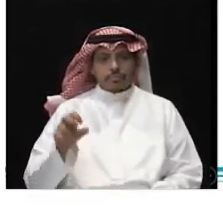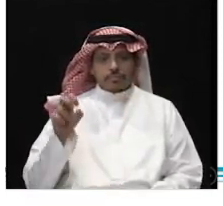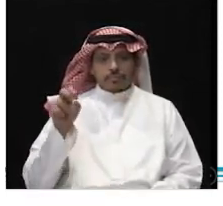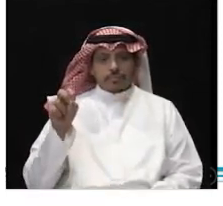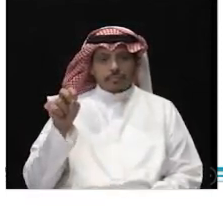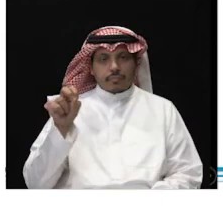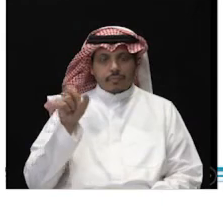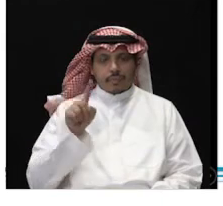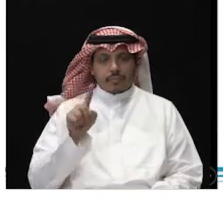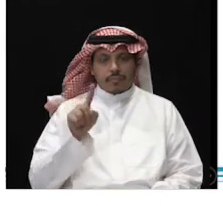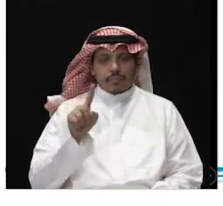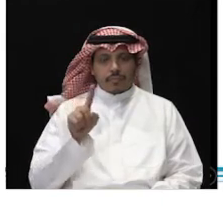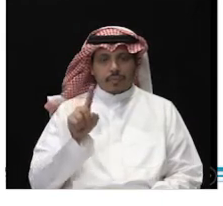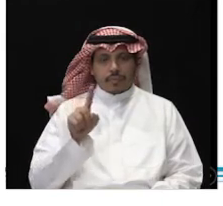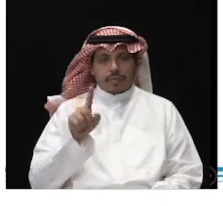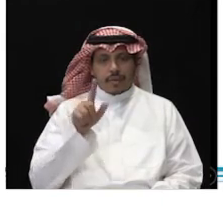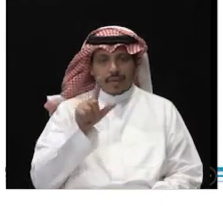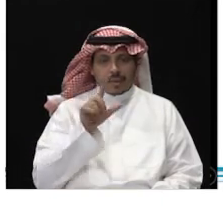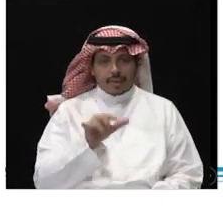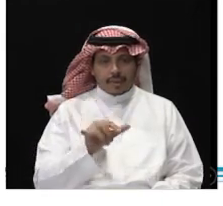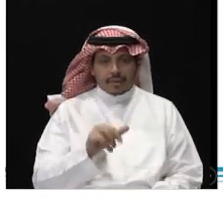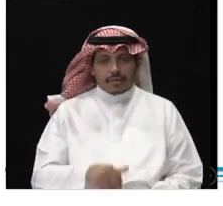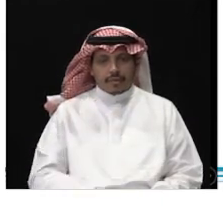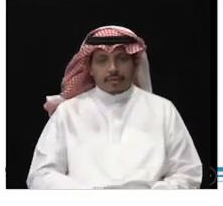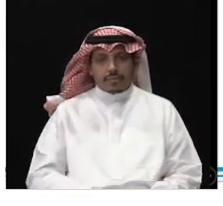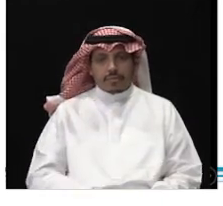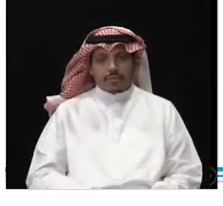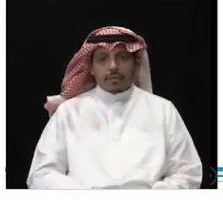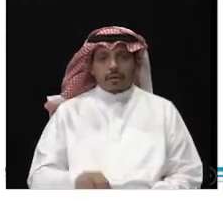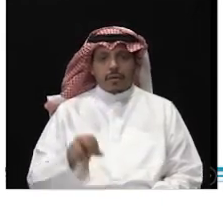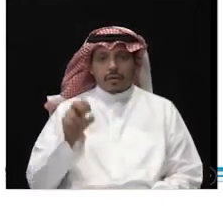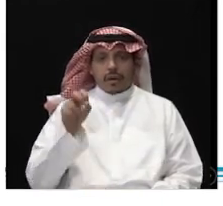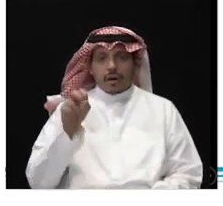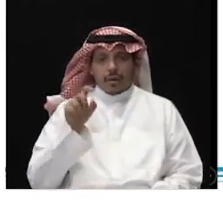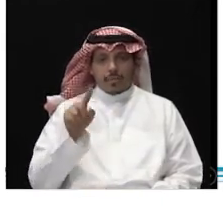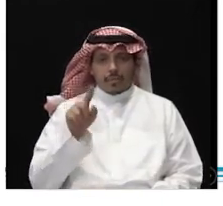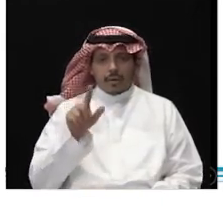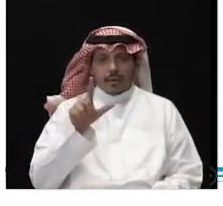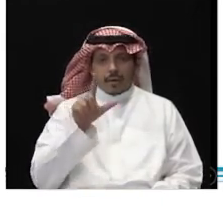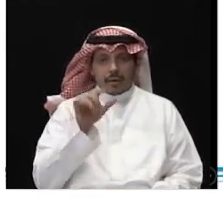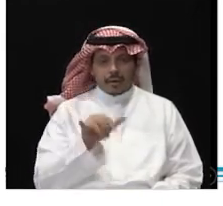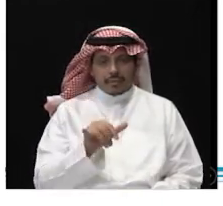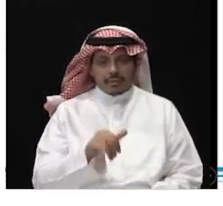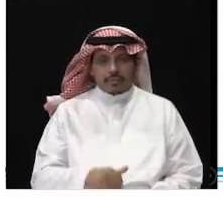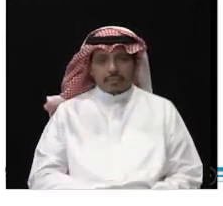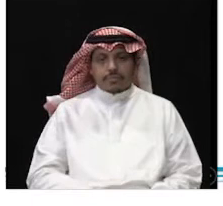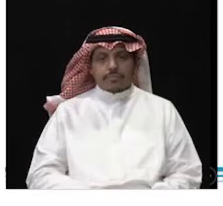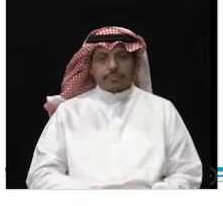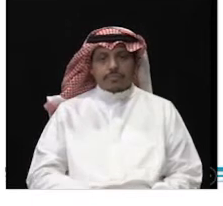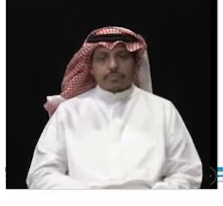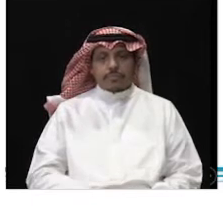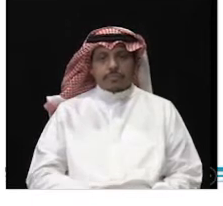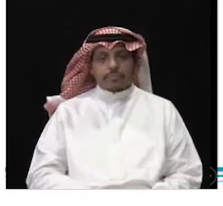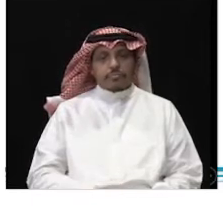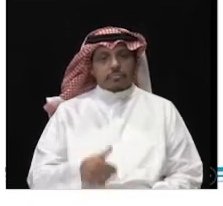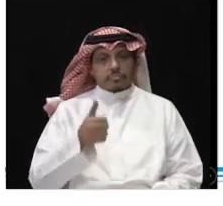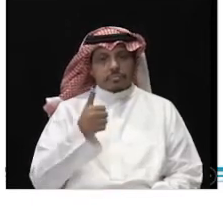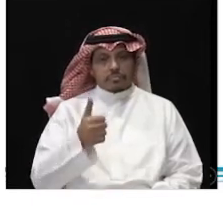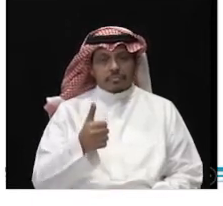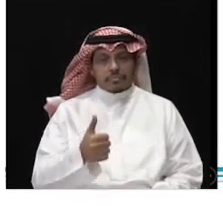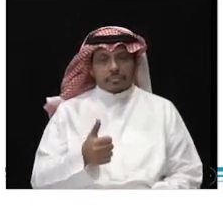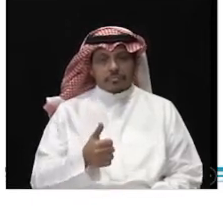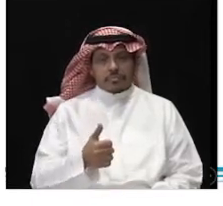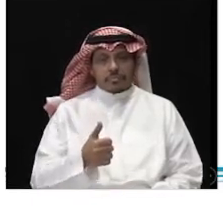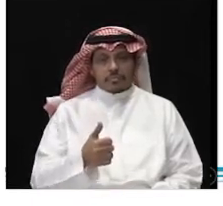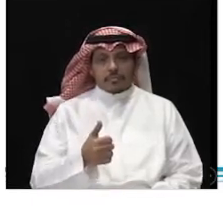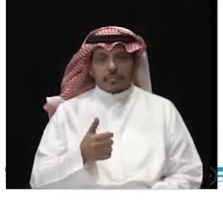أحسنتم. قب لي، قب لي، قب لي، أحسنتم. إذن هنا